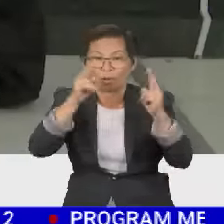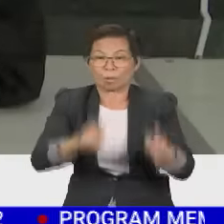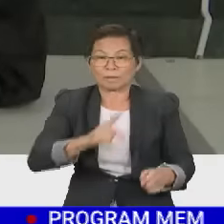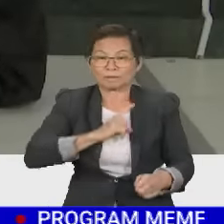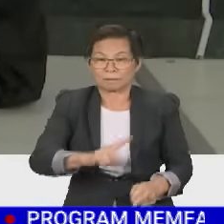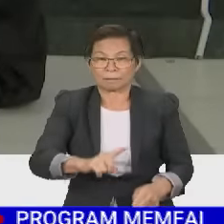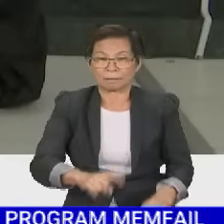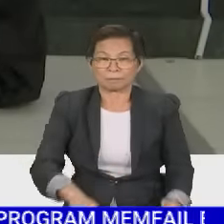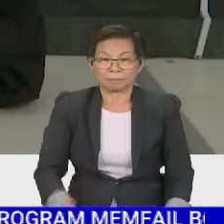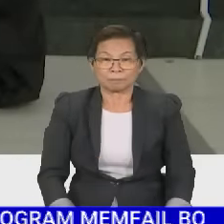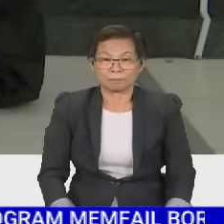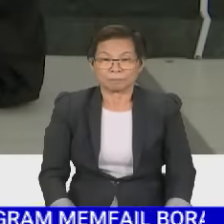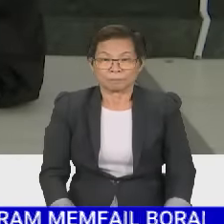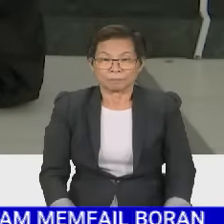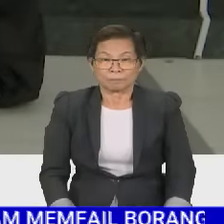Islam